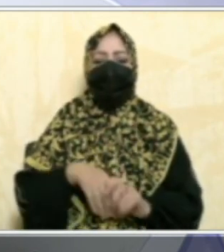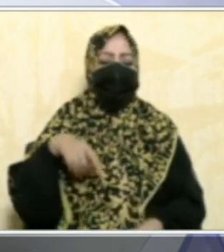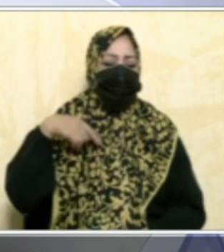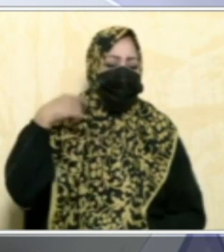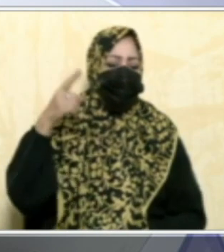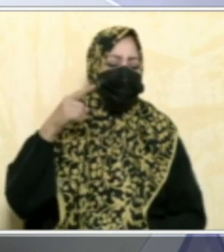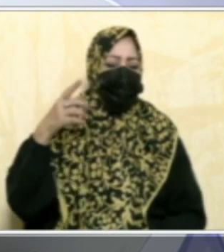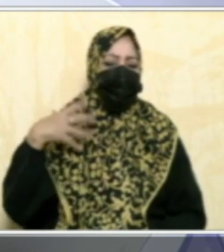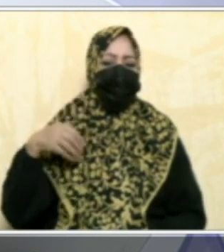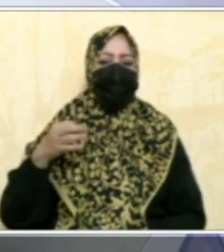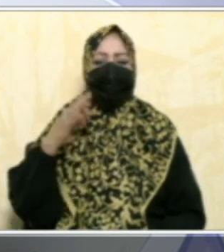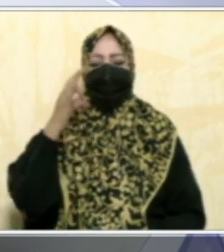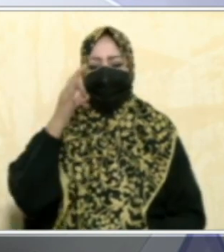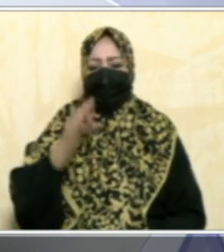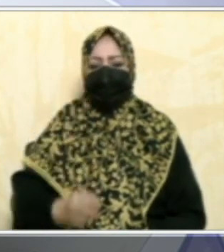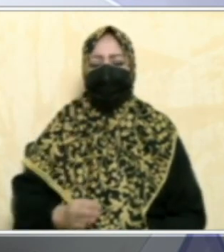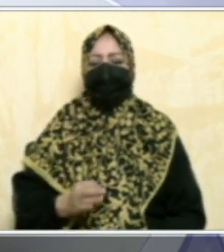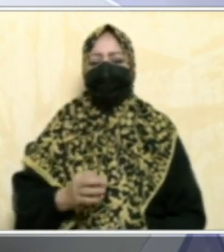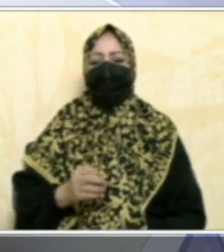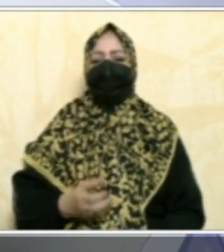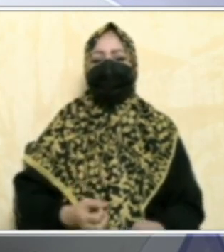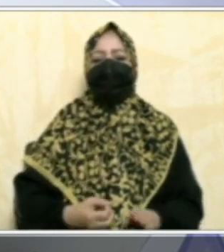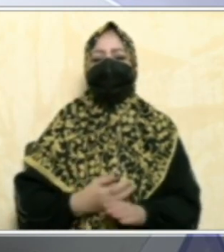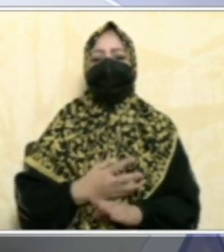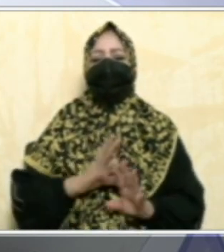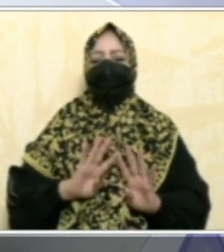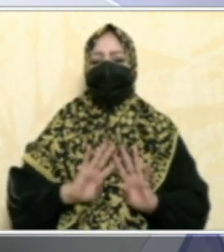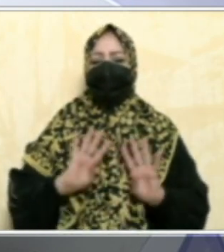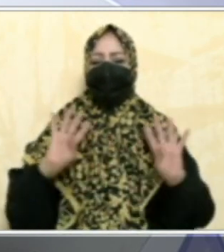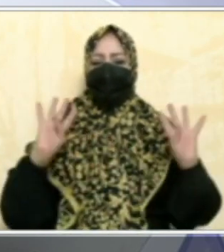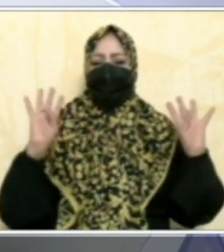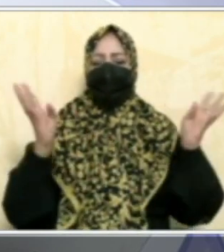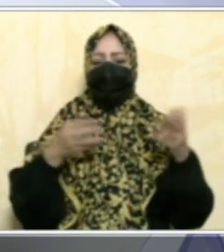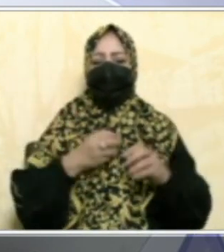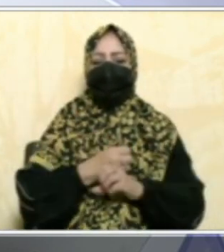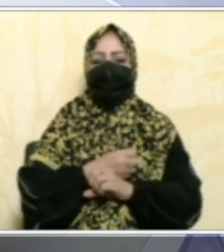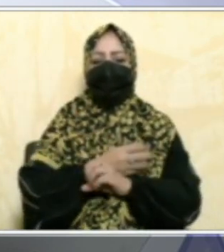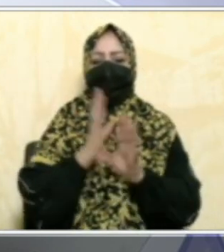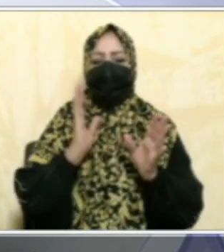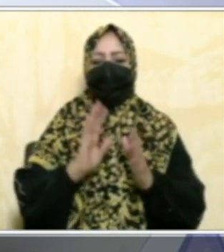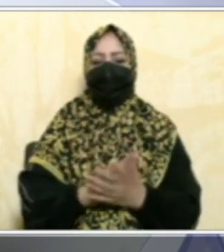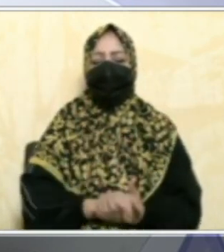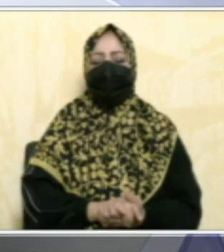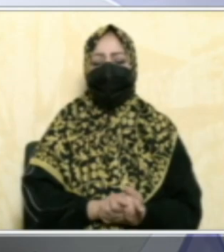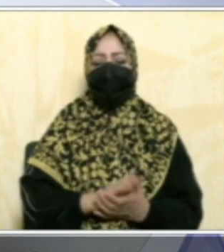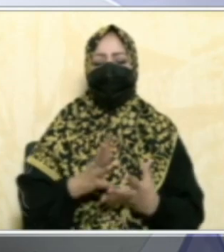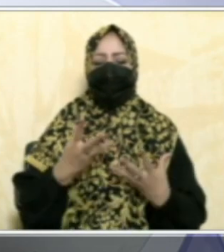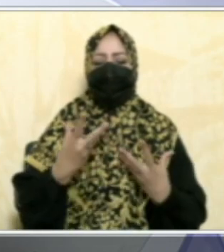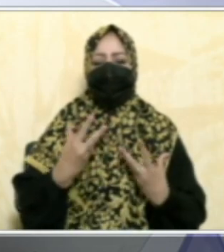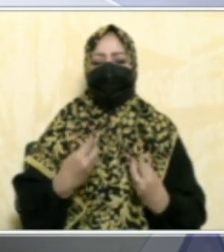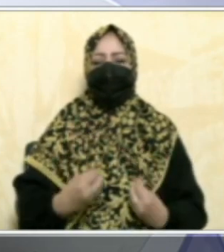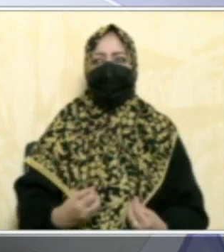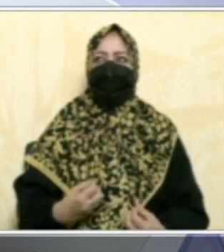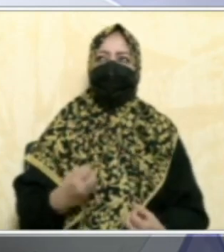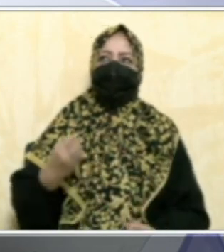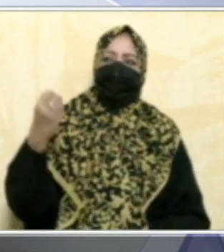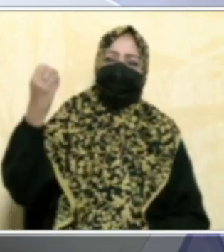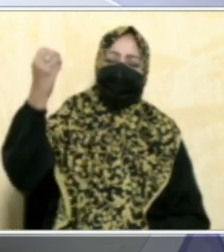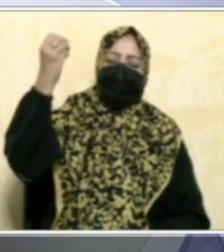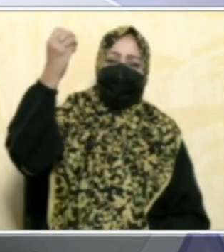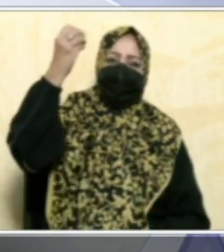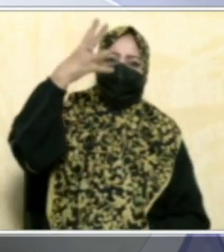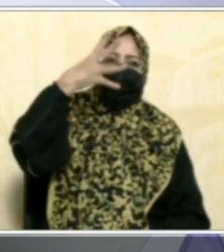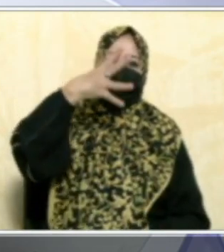مع الجماعة الصبح ثم تنتظر إلى شروق الشمس، لأن بعد صلاة